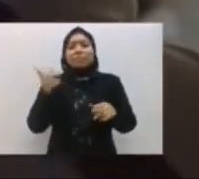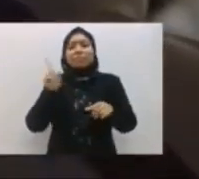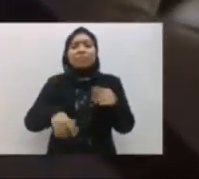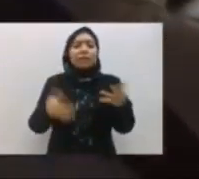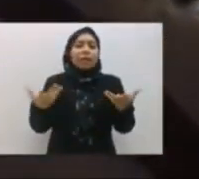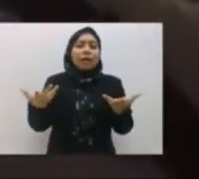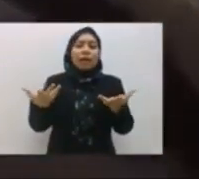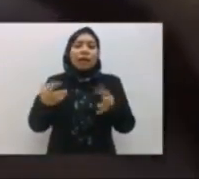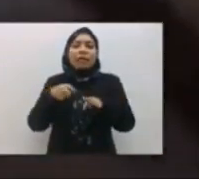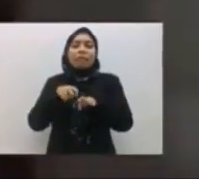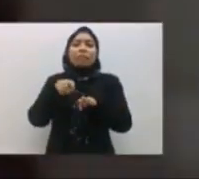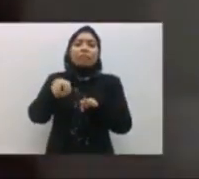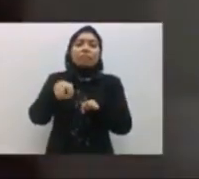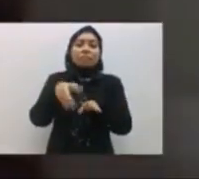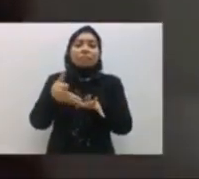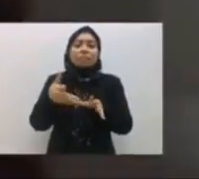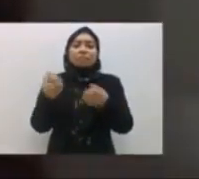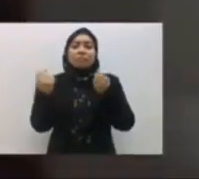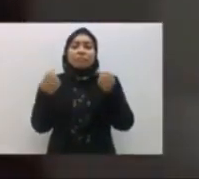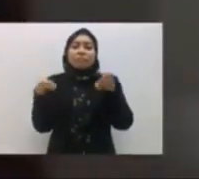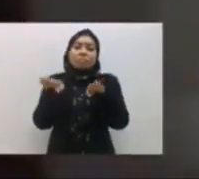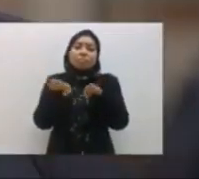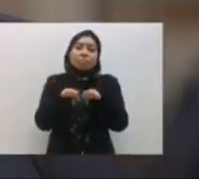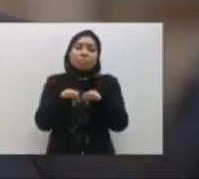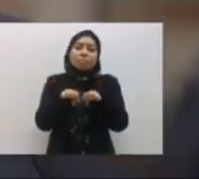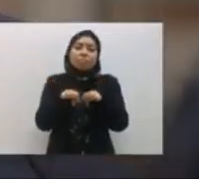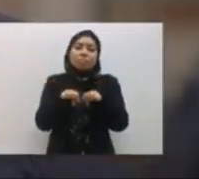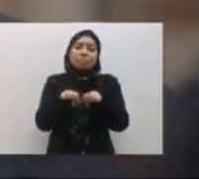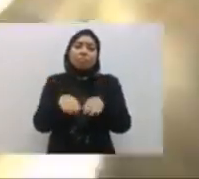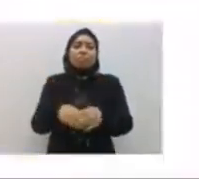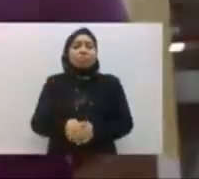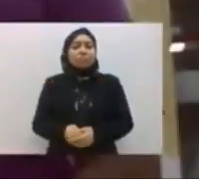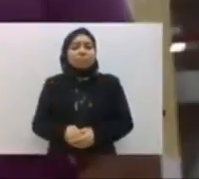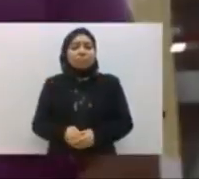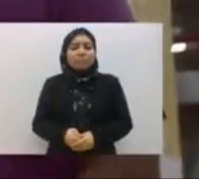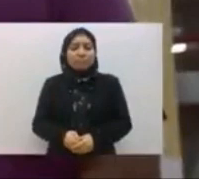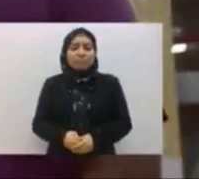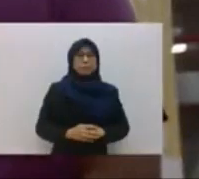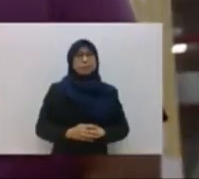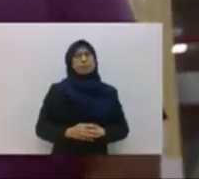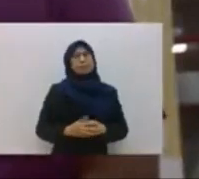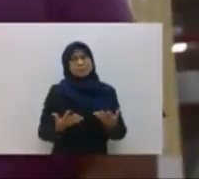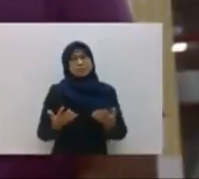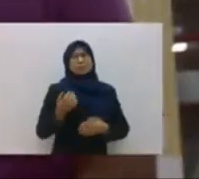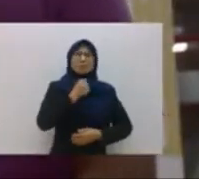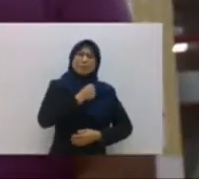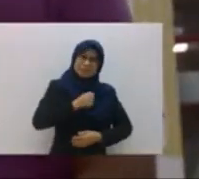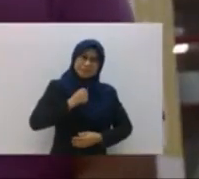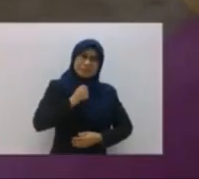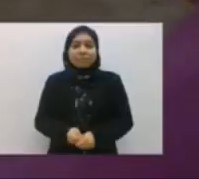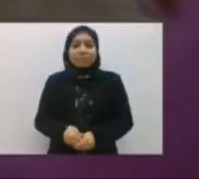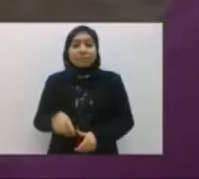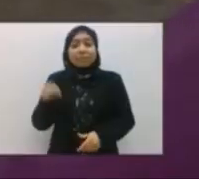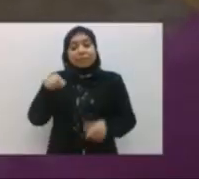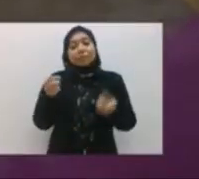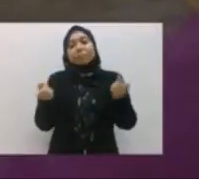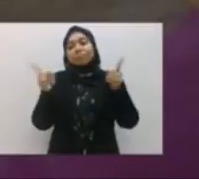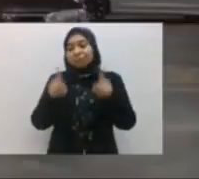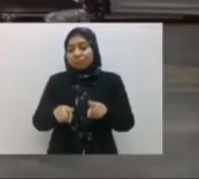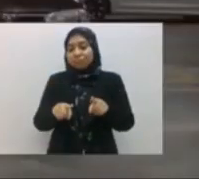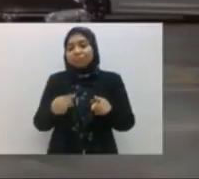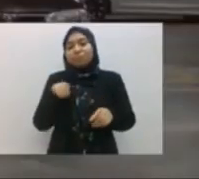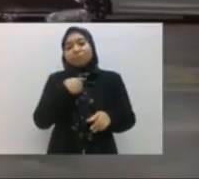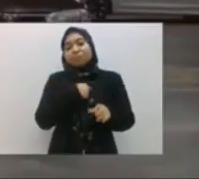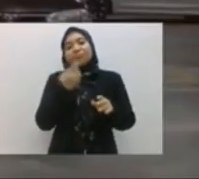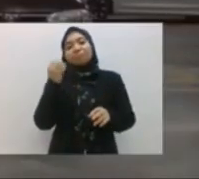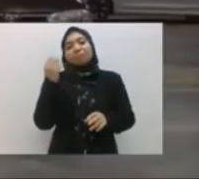kereta. Macam mana saya nak masuk? Kereta awak halang pintu saya. Saya minta maaf sekali lagi ya. Kenapa perkara begini